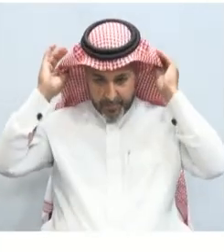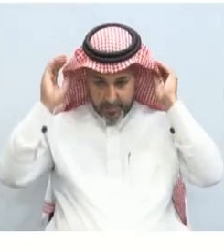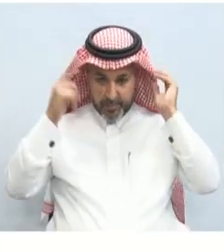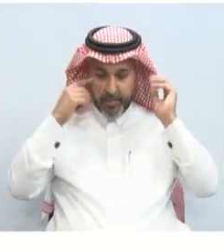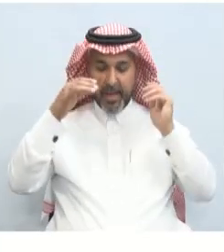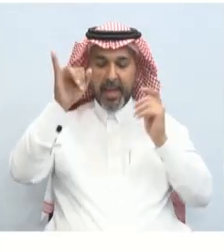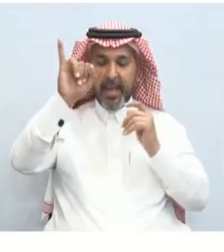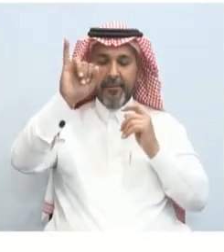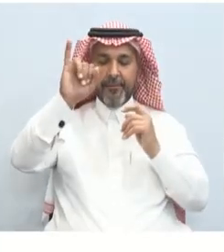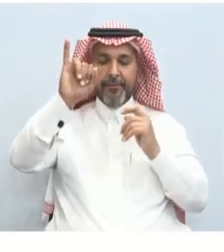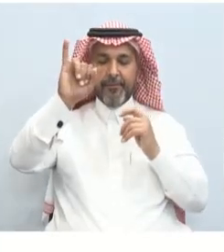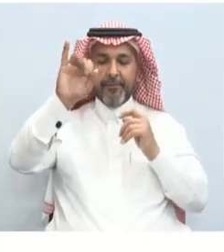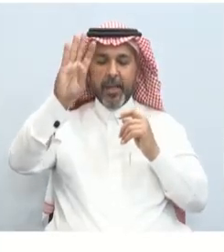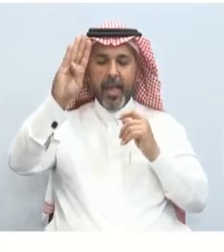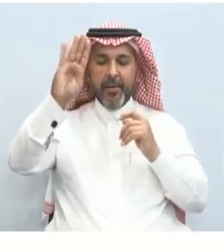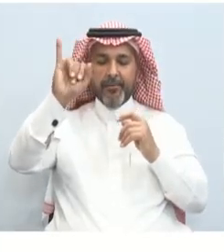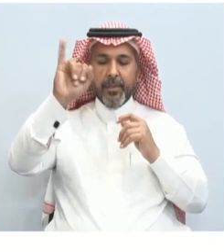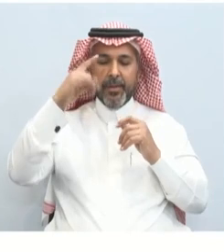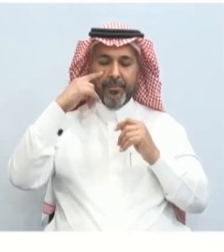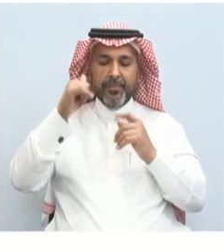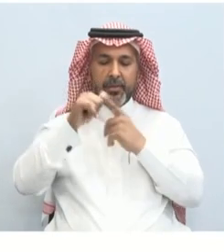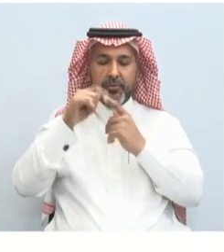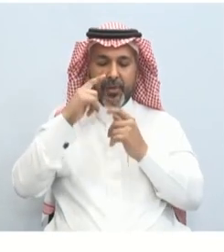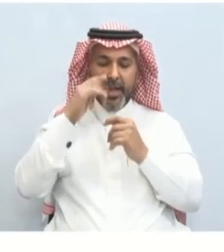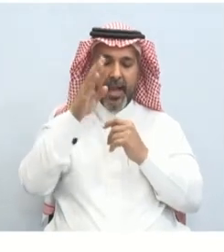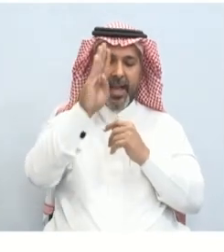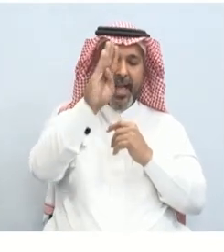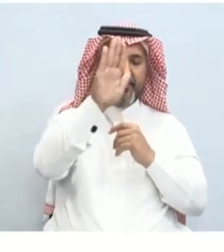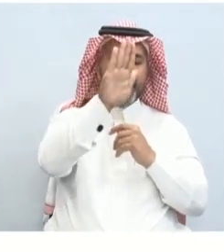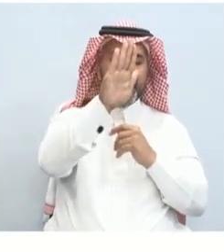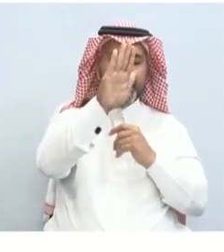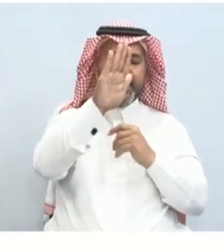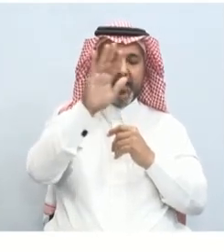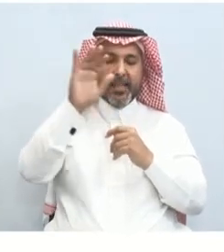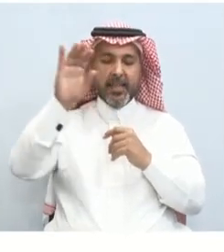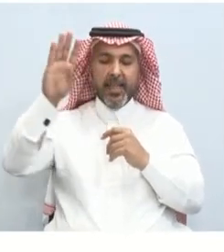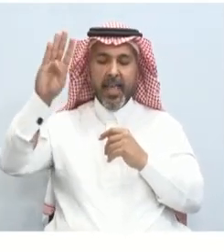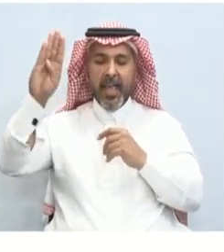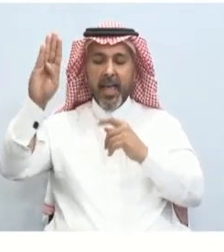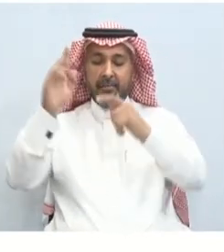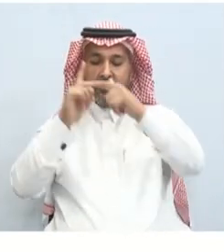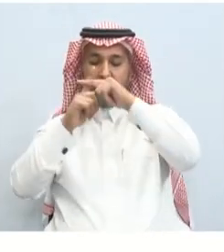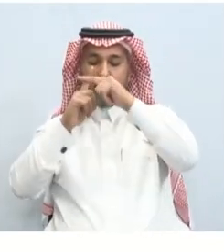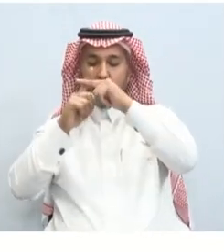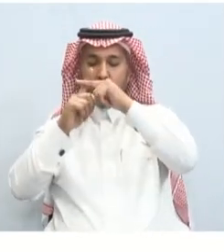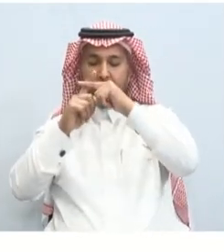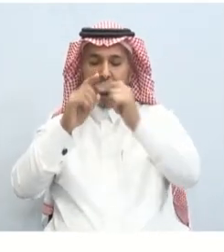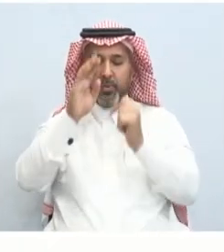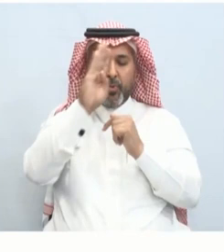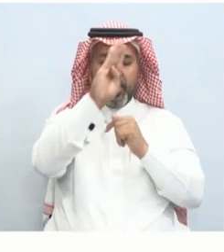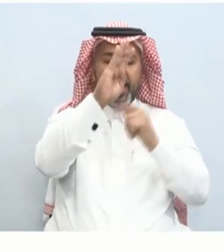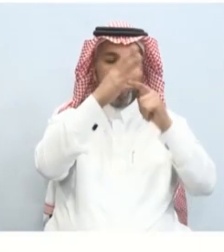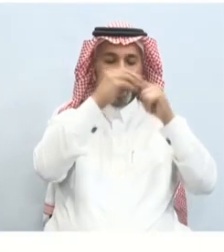كليه موجبه هنا كاف سين كليه سالبه اتفقوا في ماذا في حرف الكاف في